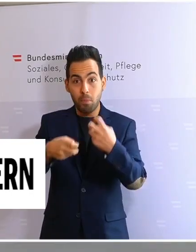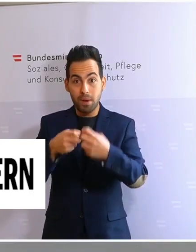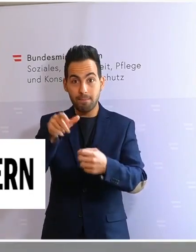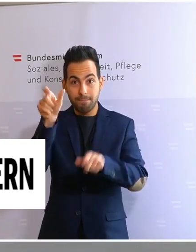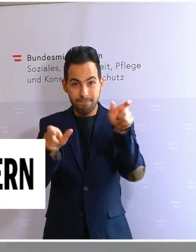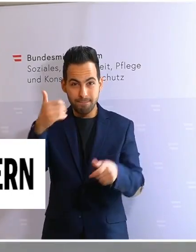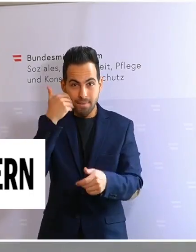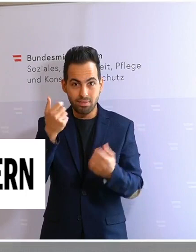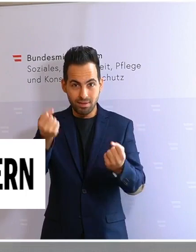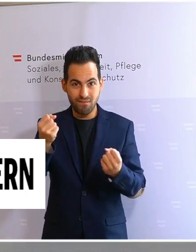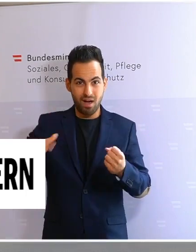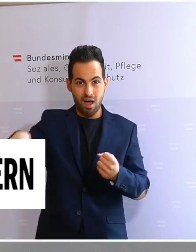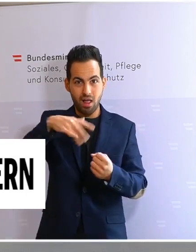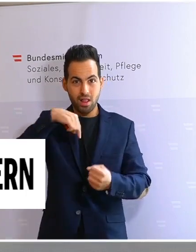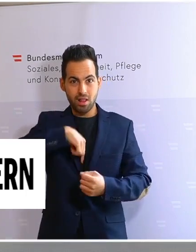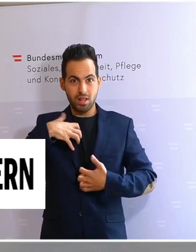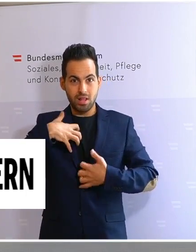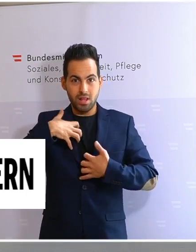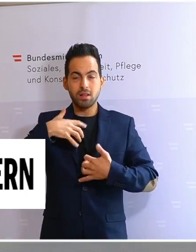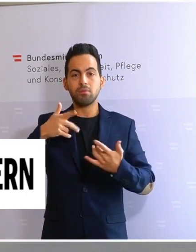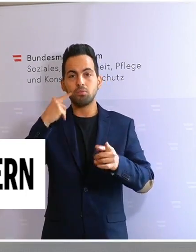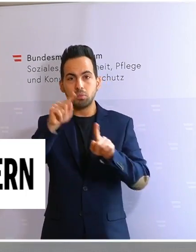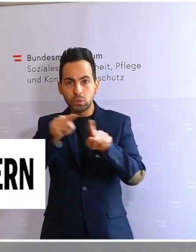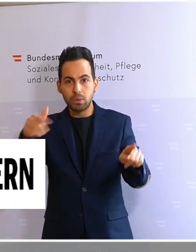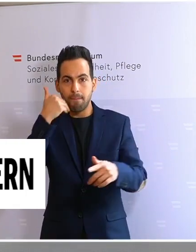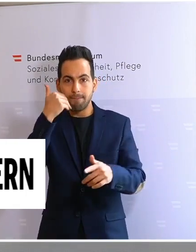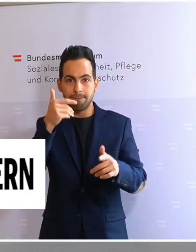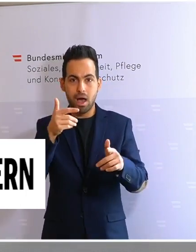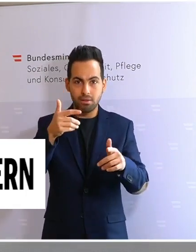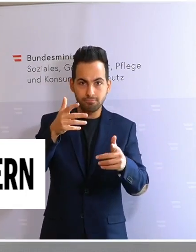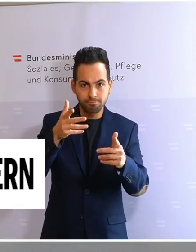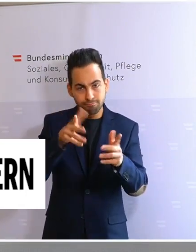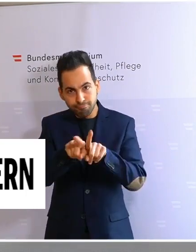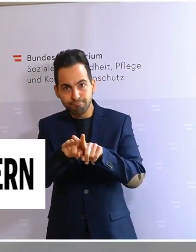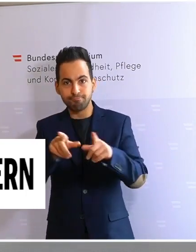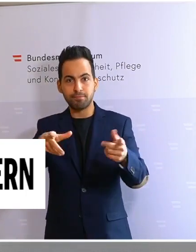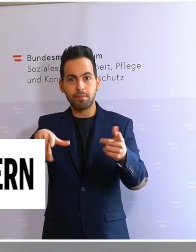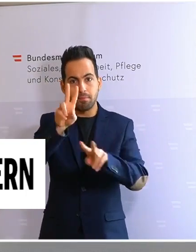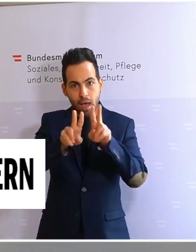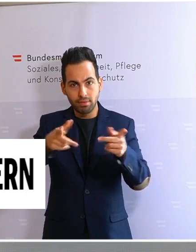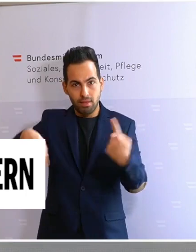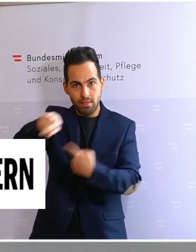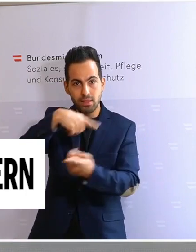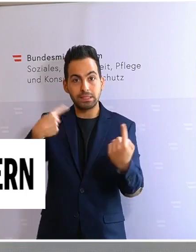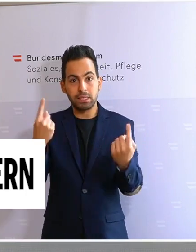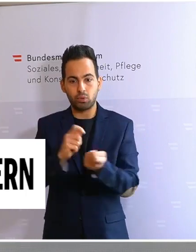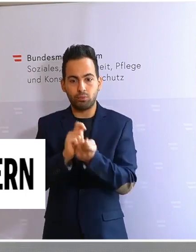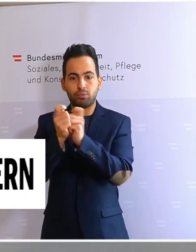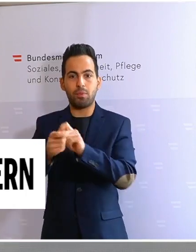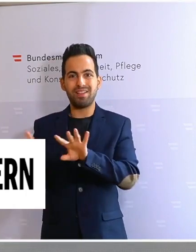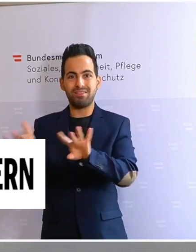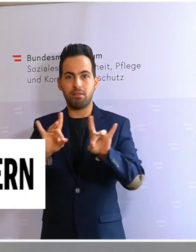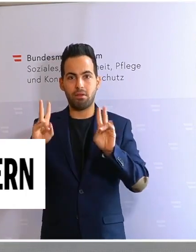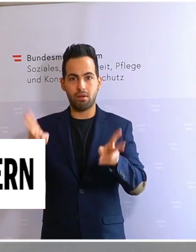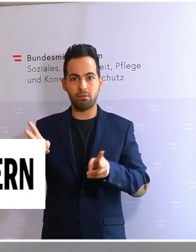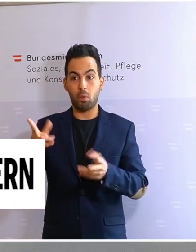der Männergewalt in den Griff bekommen, müssen wir bei den Männern ansetzen, die potenziell zu Tätern werden könnten, bevor eine Frau